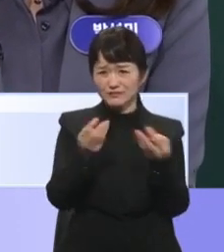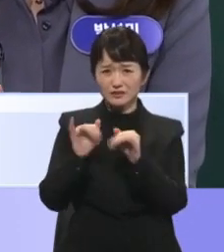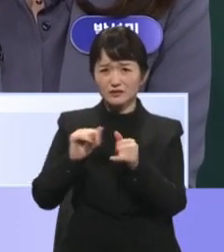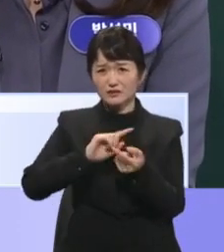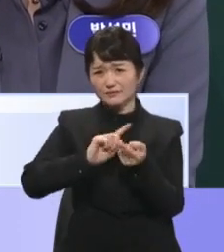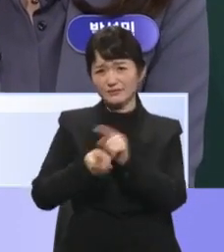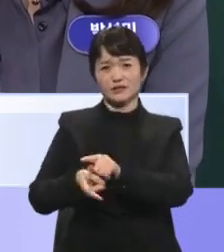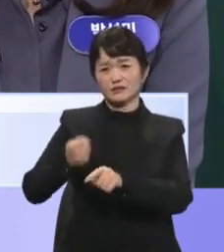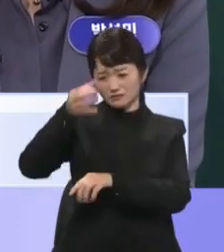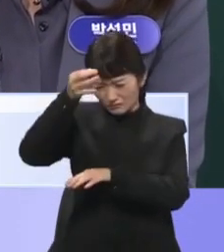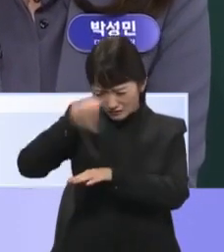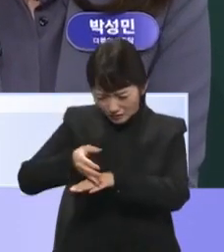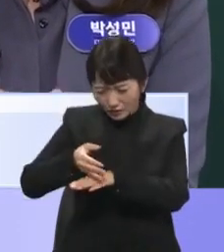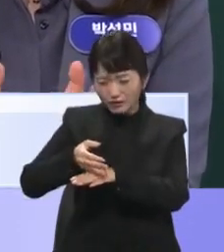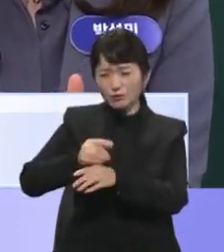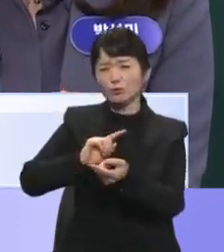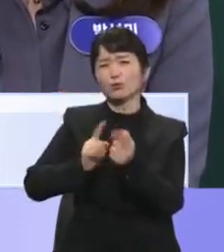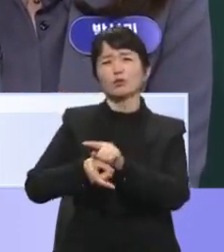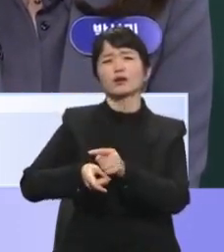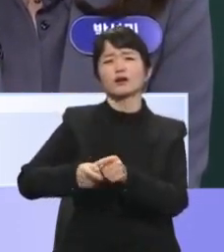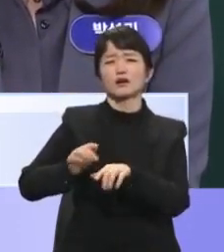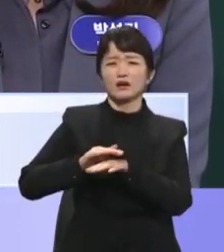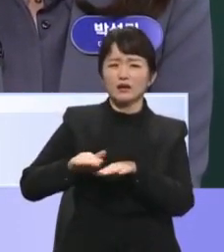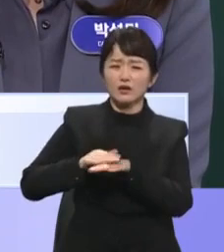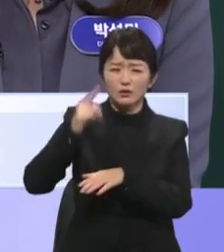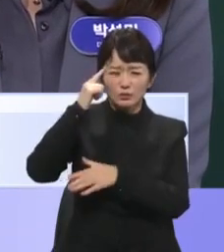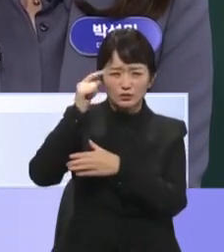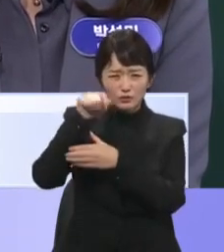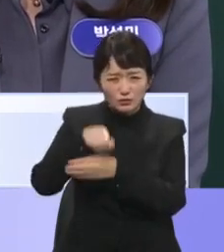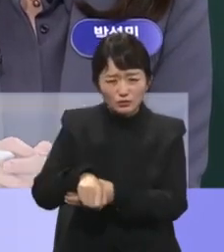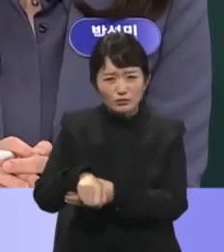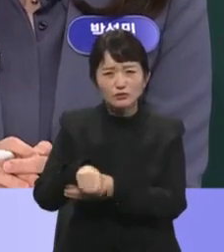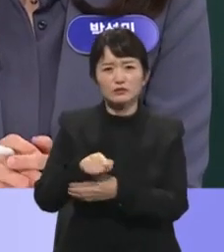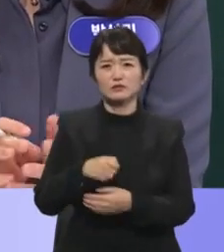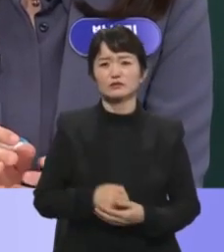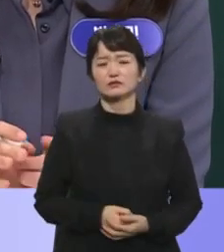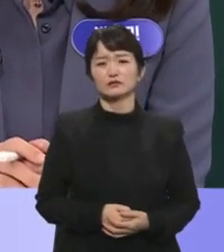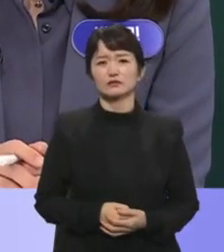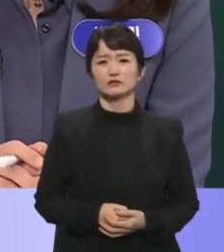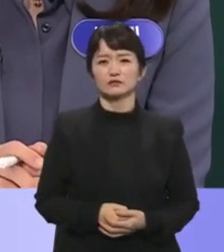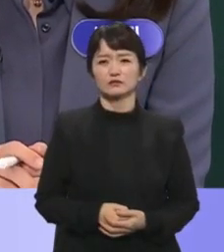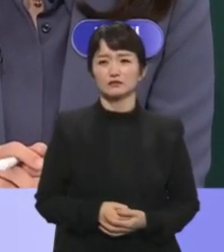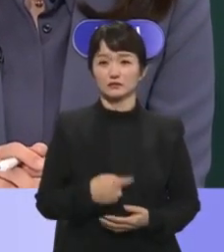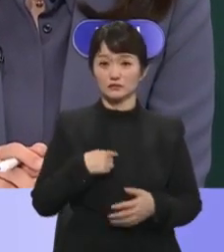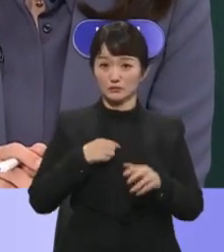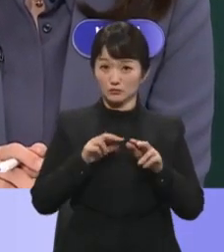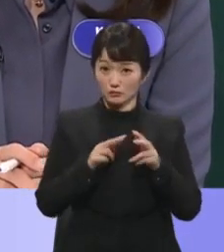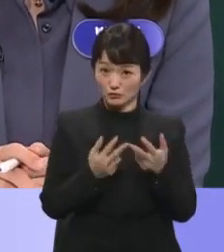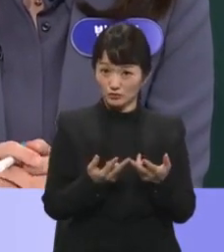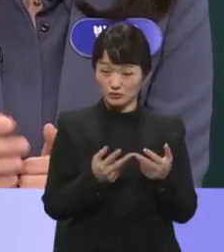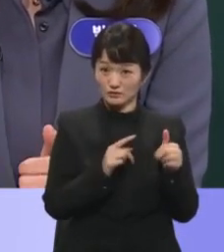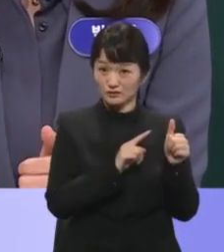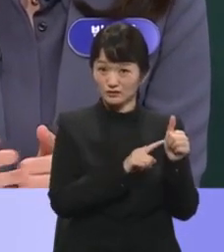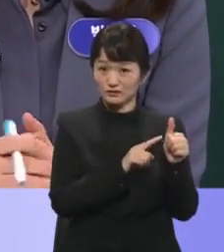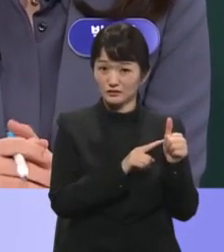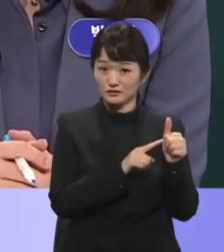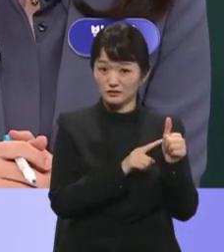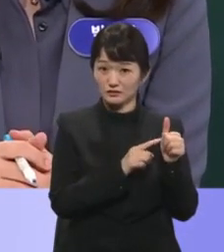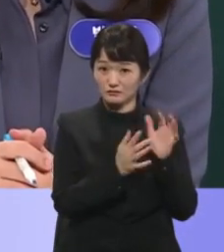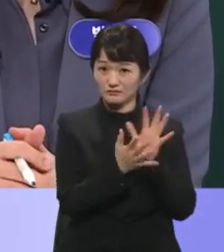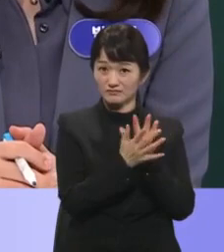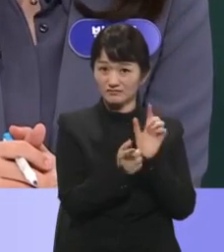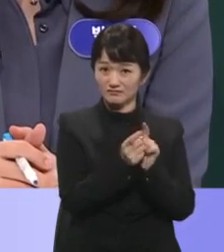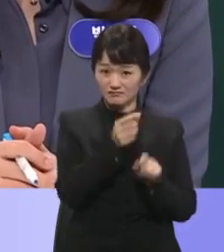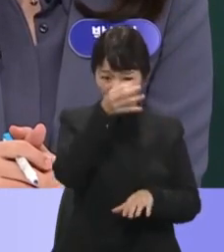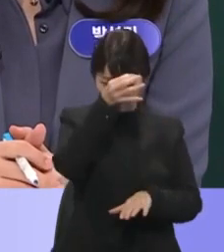사과하고 대신해서 수습하고 계속 고개 숙이고 이러고 있는 상황인데 여기에 대해서 본인께서는 사실 직접적인 사과를